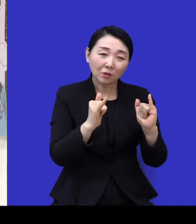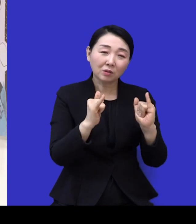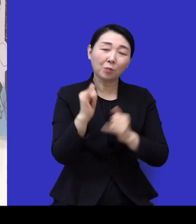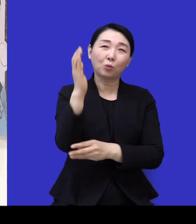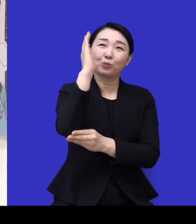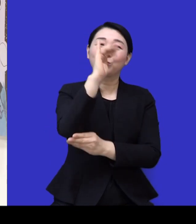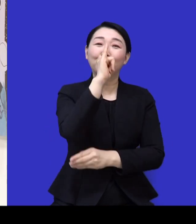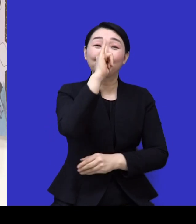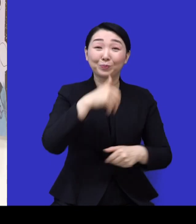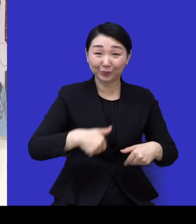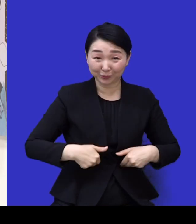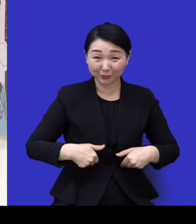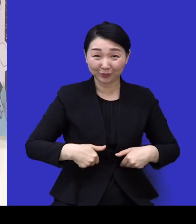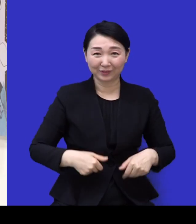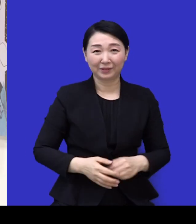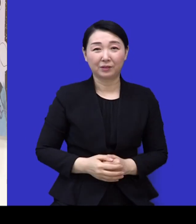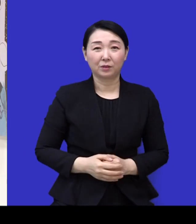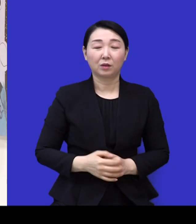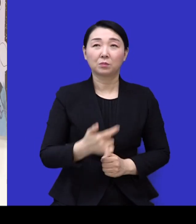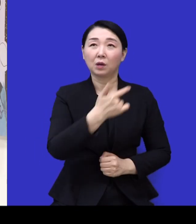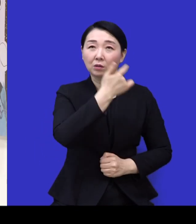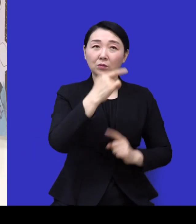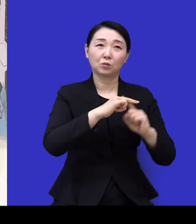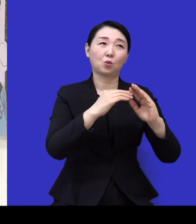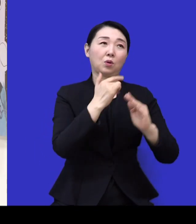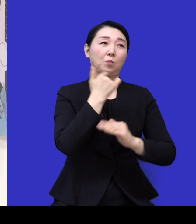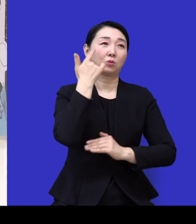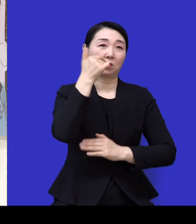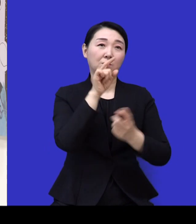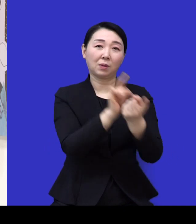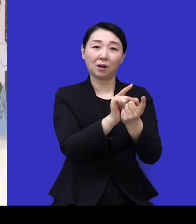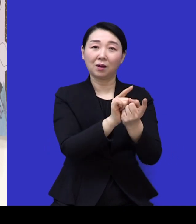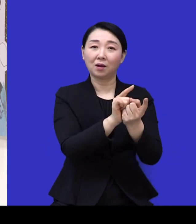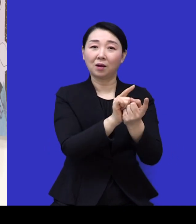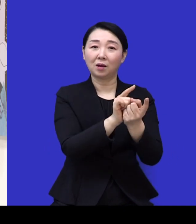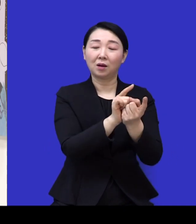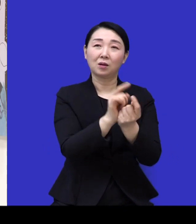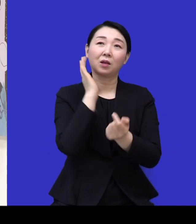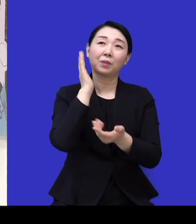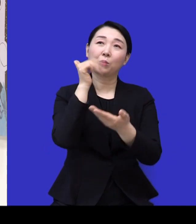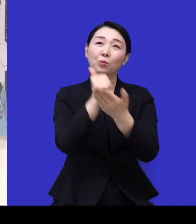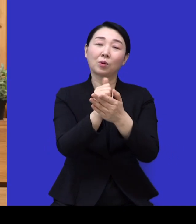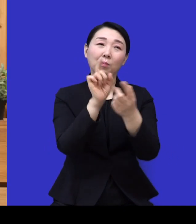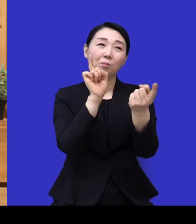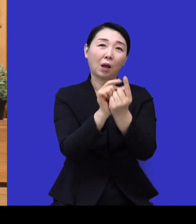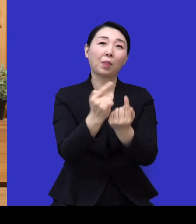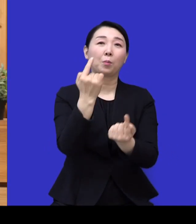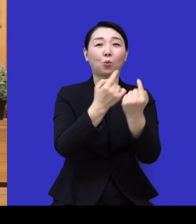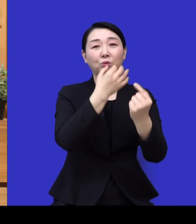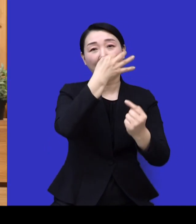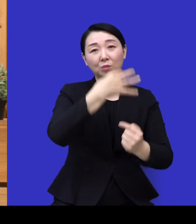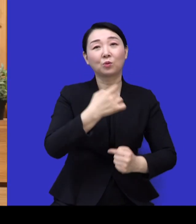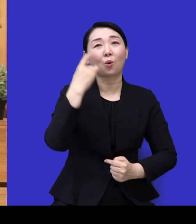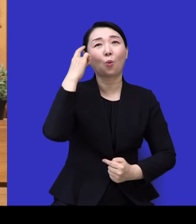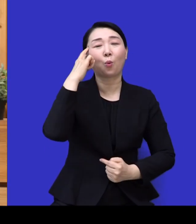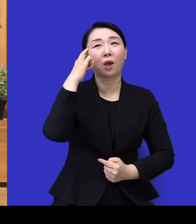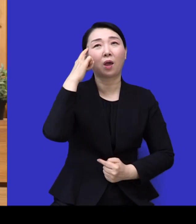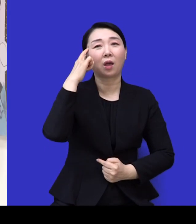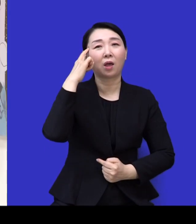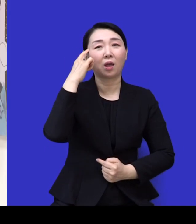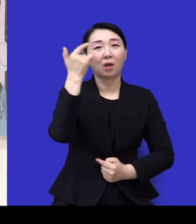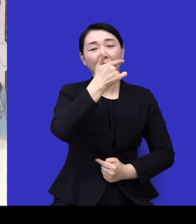그러잖아요. 네네네. 근데 이 대형 교회 목사님 만나기는 대통령 만나기보다 힘든 것 같아요. 그래요, 그래요. 네, 좀 워낙 바쁘시더라고요.